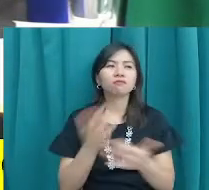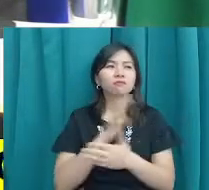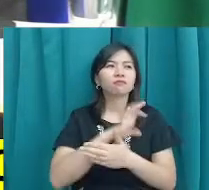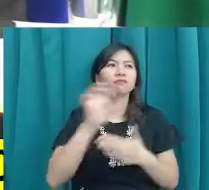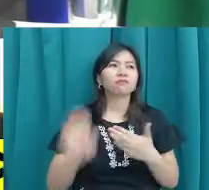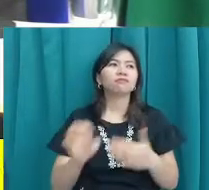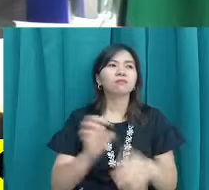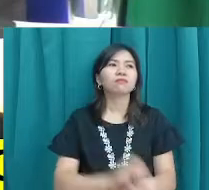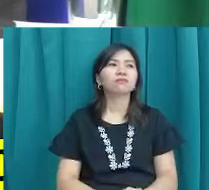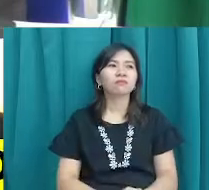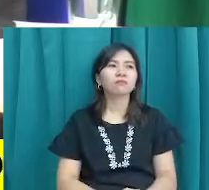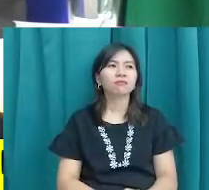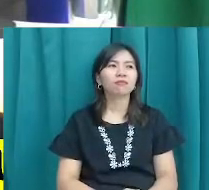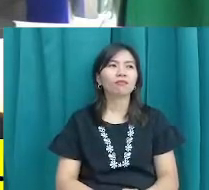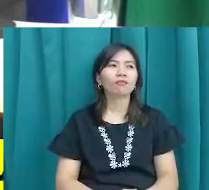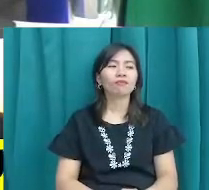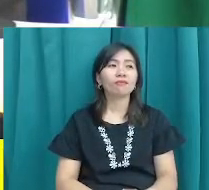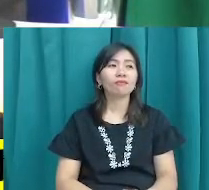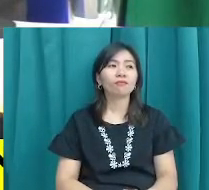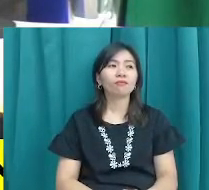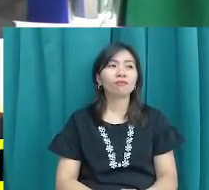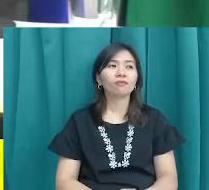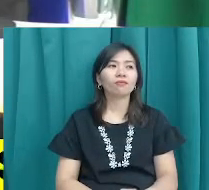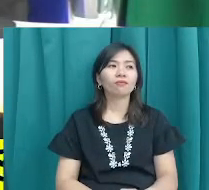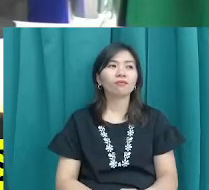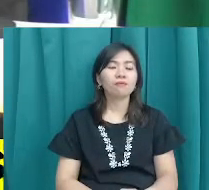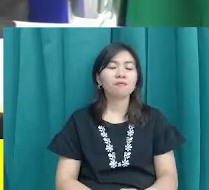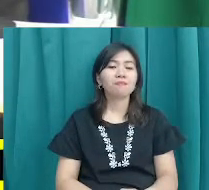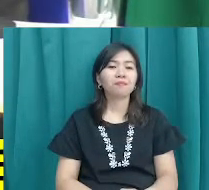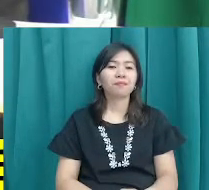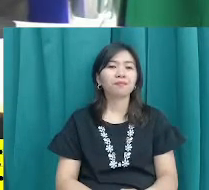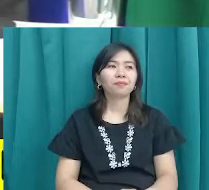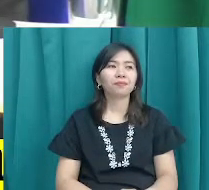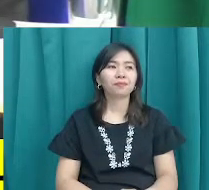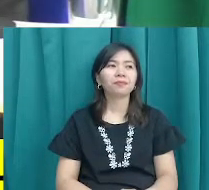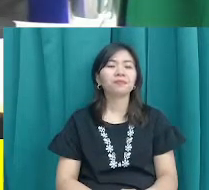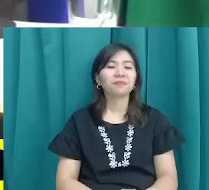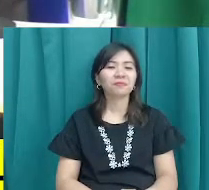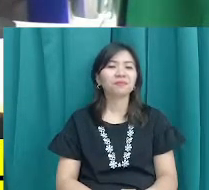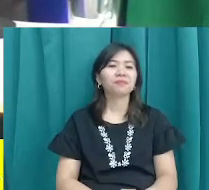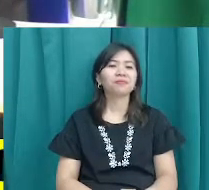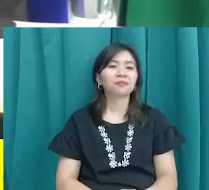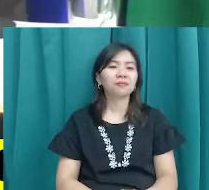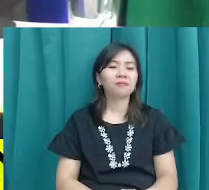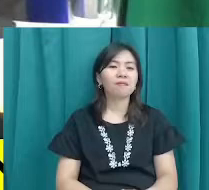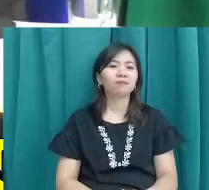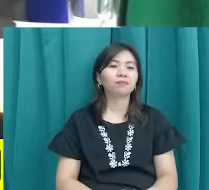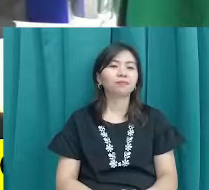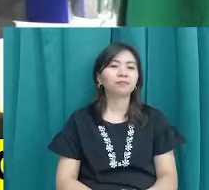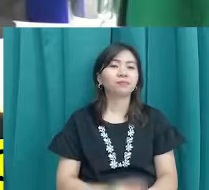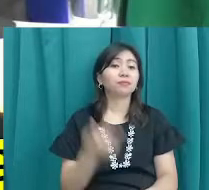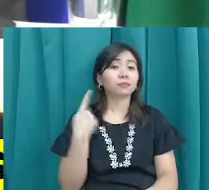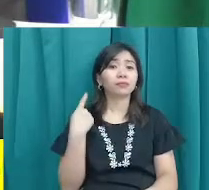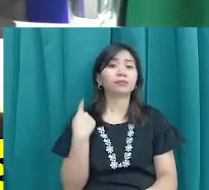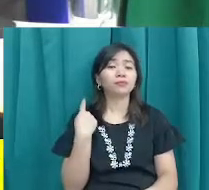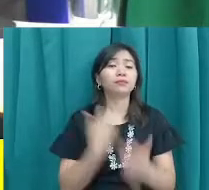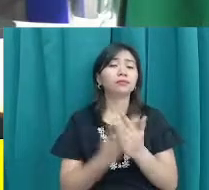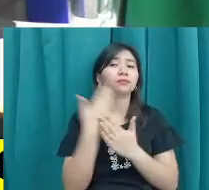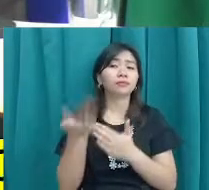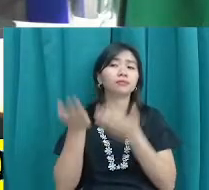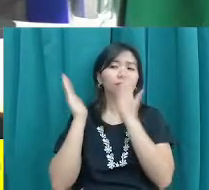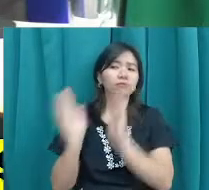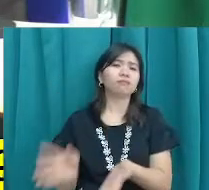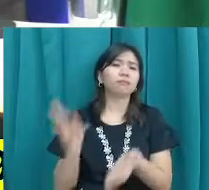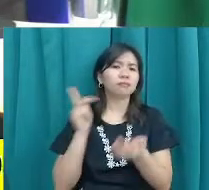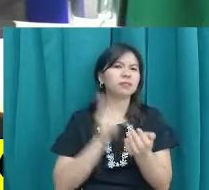ni Judas, ha? May sinasabi pa, iba pa yung sinasabi ko, may Peter pa. Yeah, yeah. May Peter pa. Yun nga lang, magkaiba, pareha